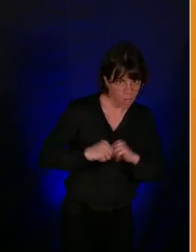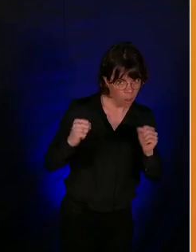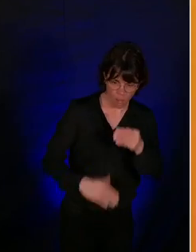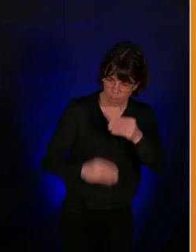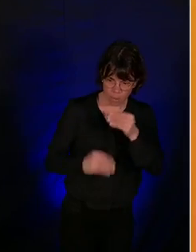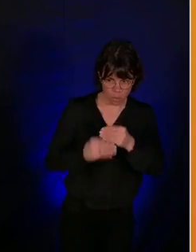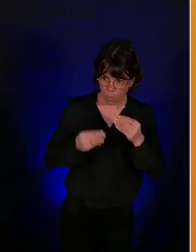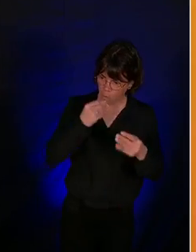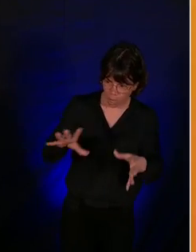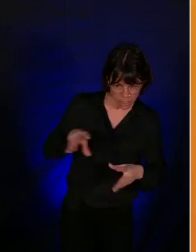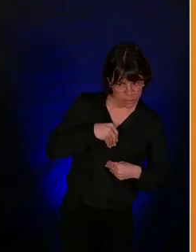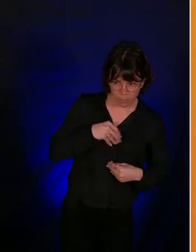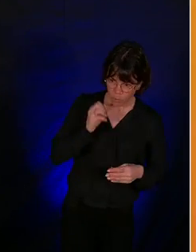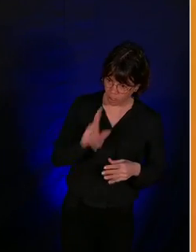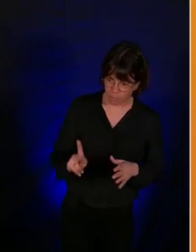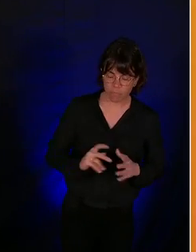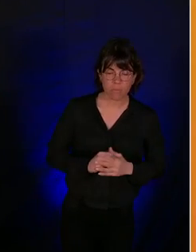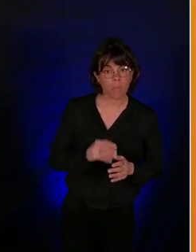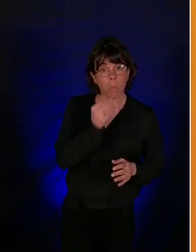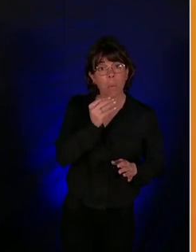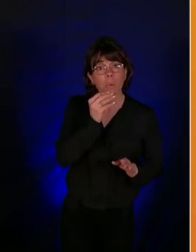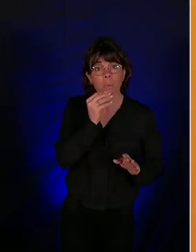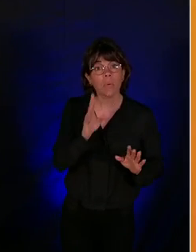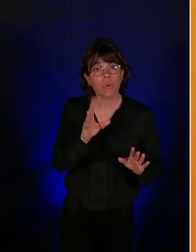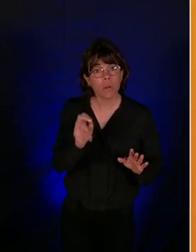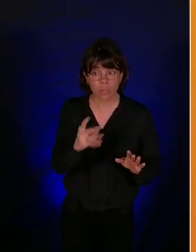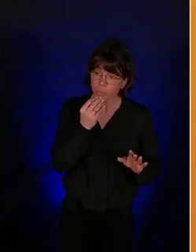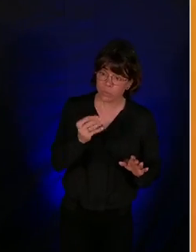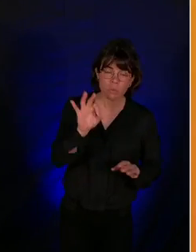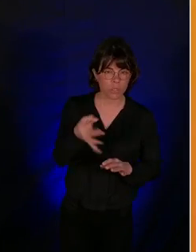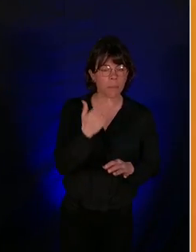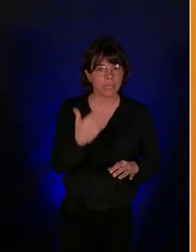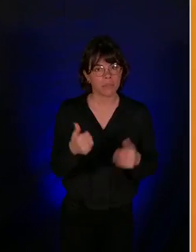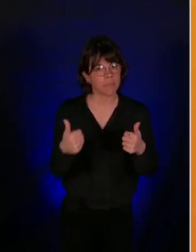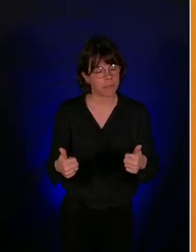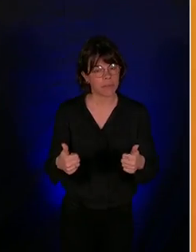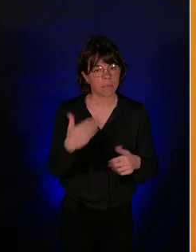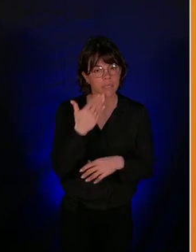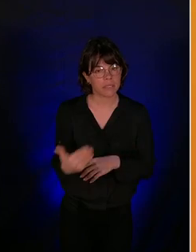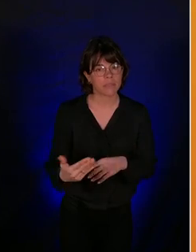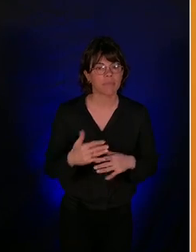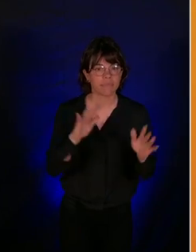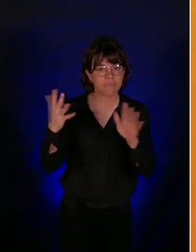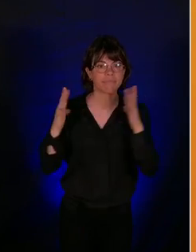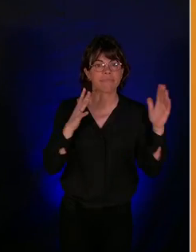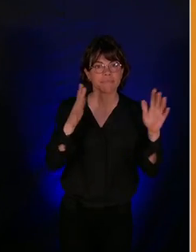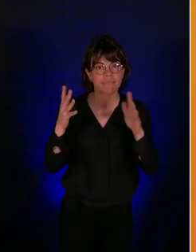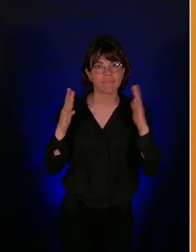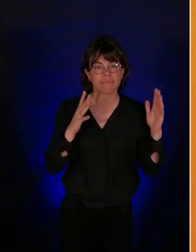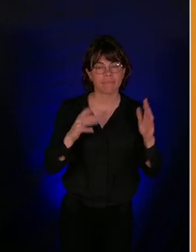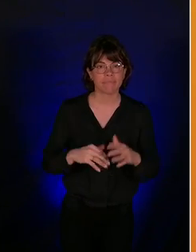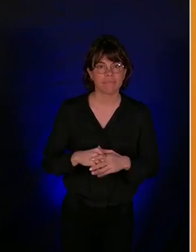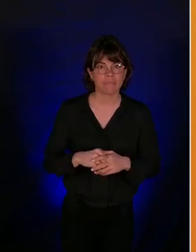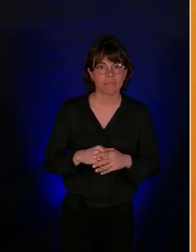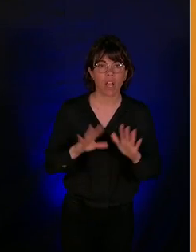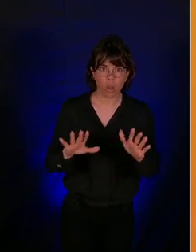qu'on propose deetenirtivement ok ok ok ça marche très bien merci super merci